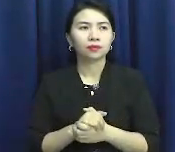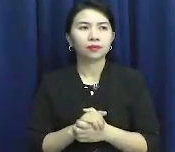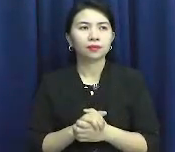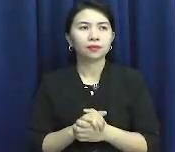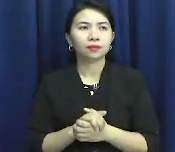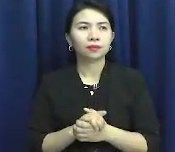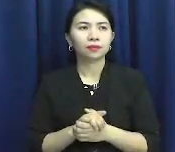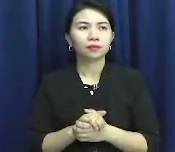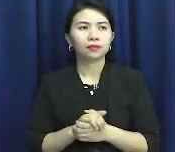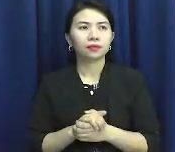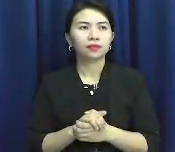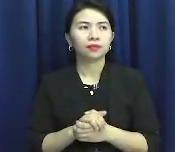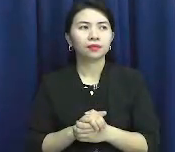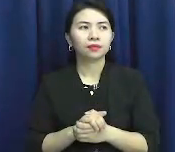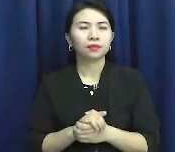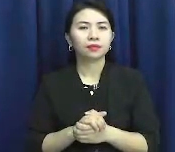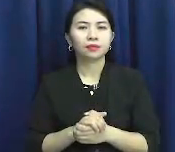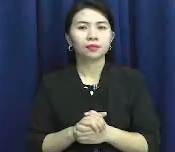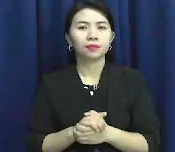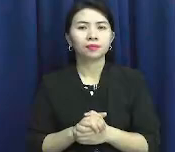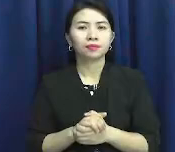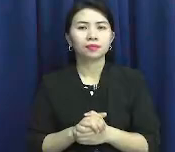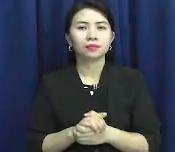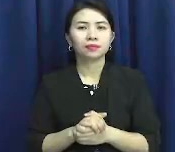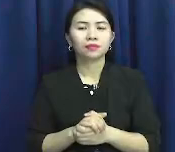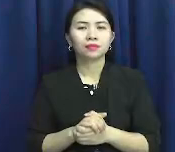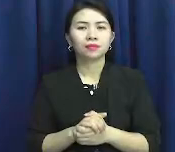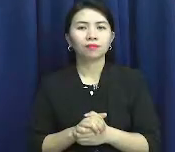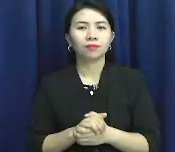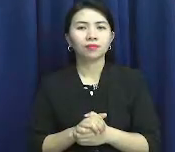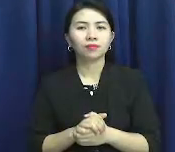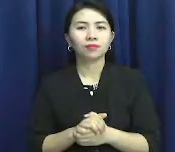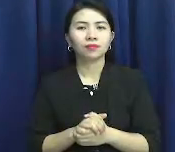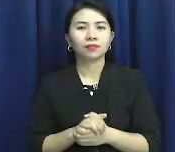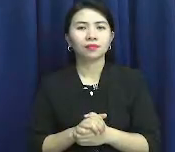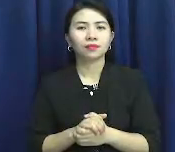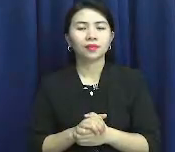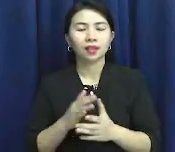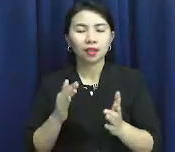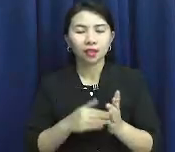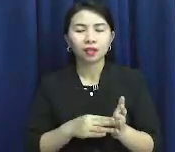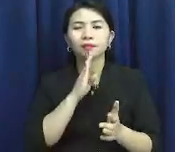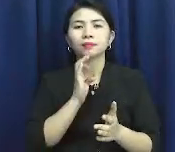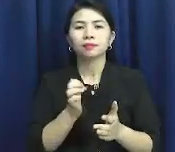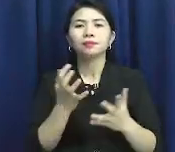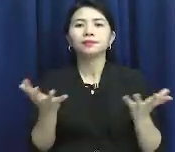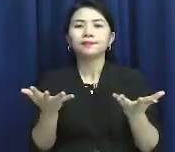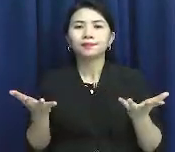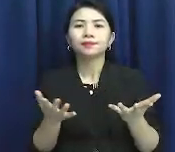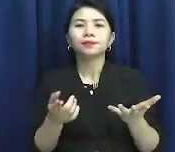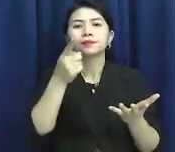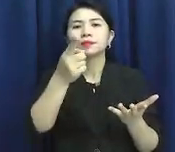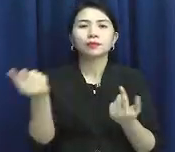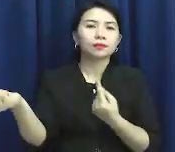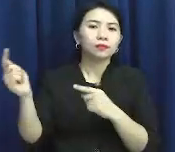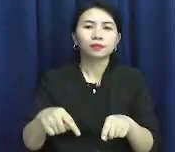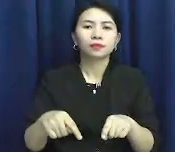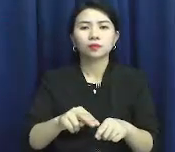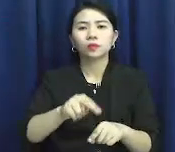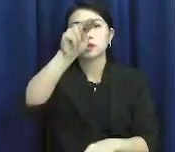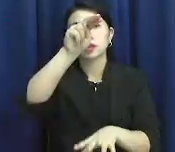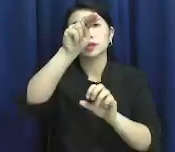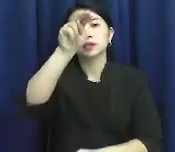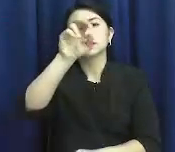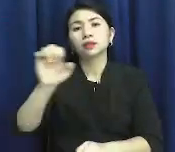nyo na. Isang oras lang, wala na naman niya. Be here, inuulit ko. Ha? Nandito kayo, pumunta kayo dito mamaya mga kapatid. North, South, East,